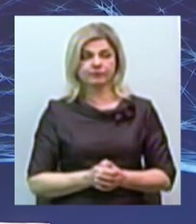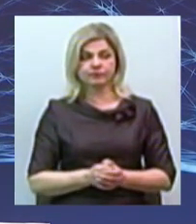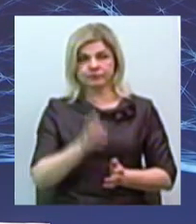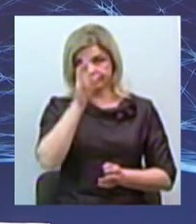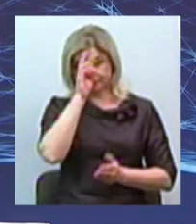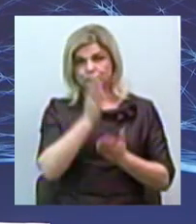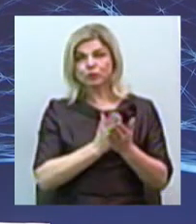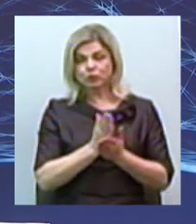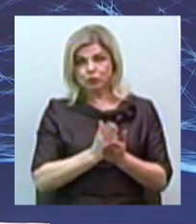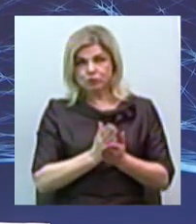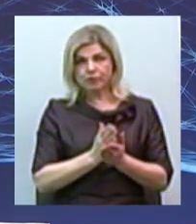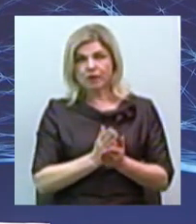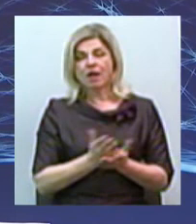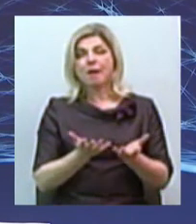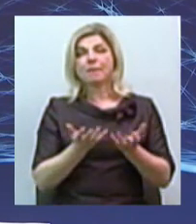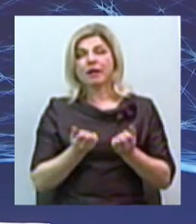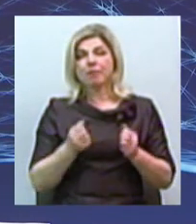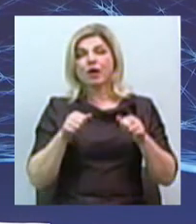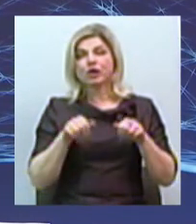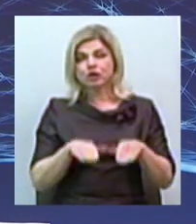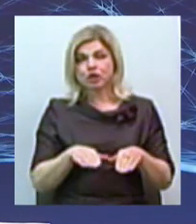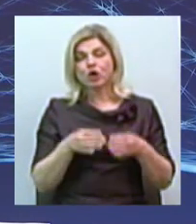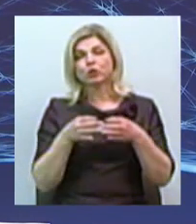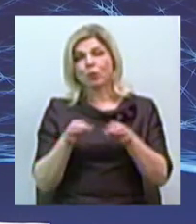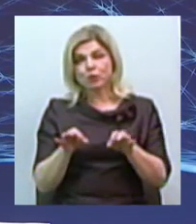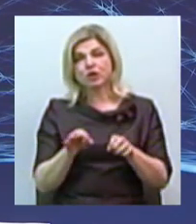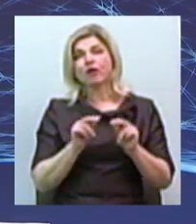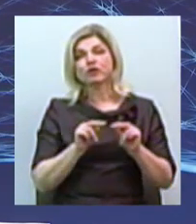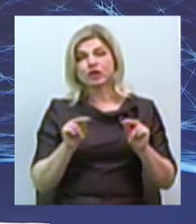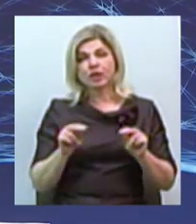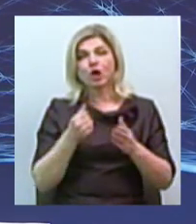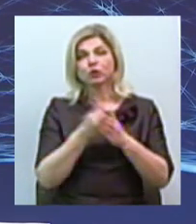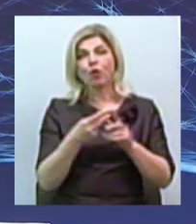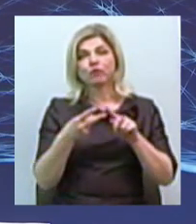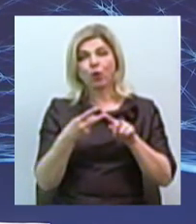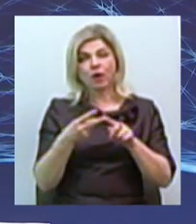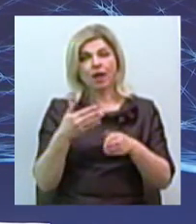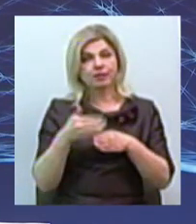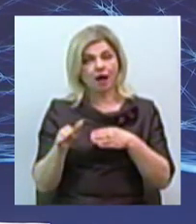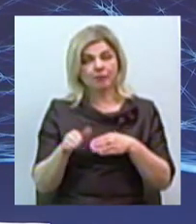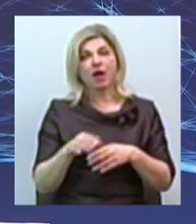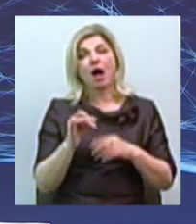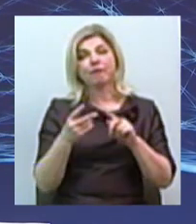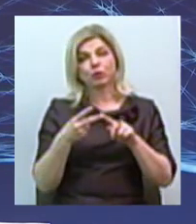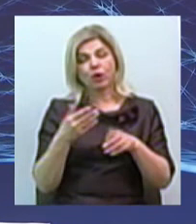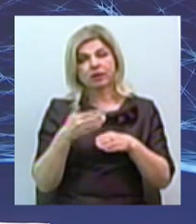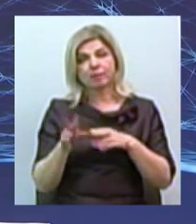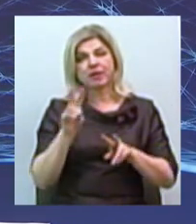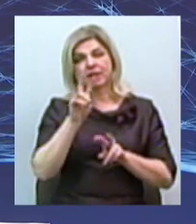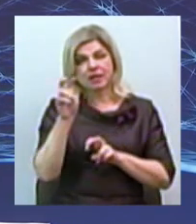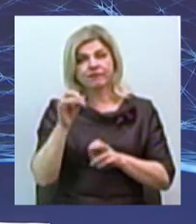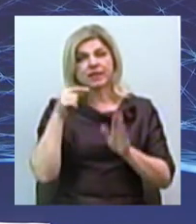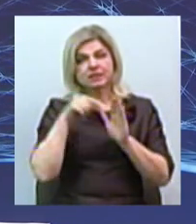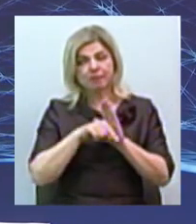служба якості освіти України приймає рішення допускати даного вчителя до другого етапу, і другий етап буде мати назву і за